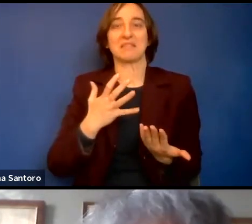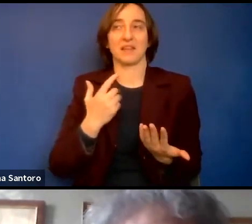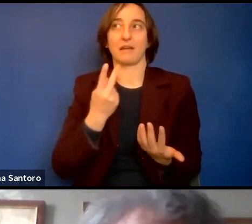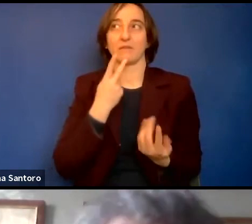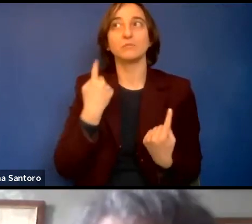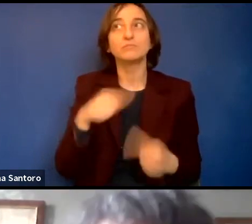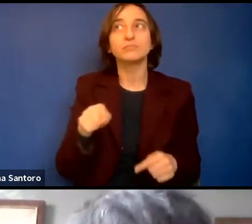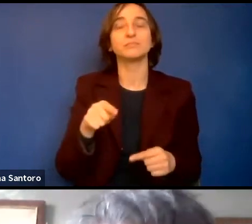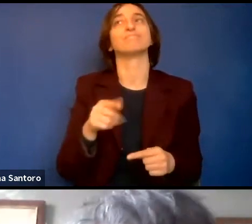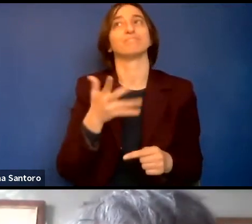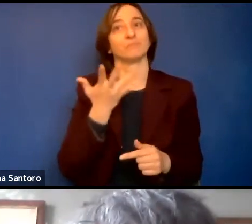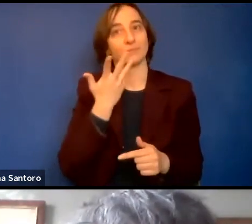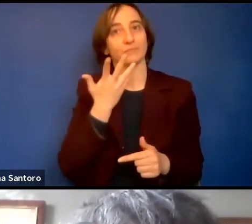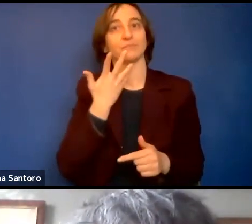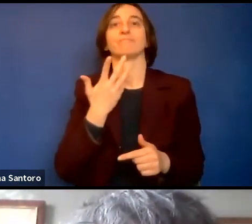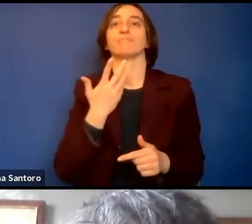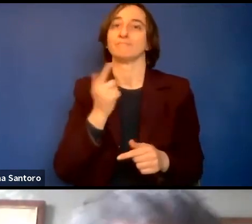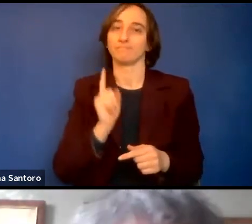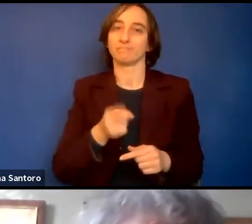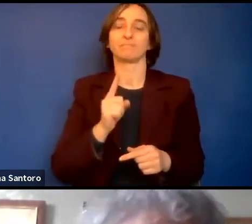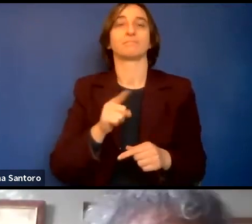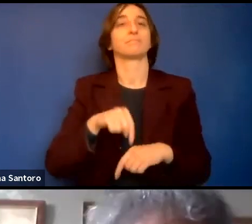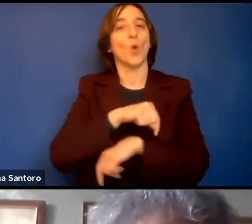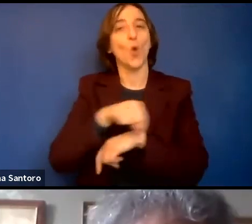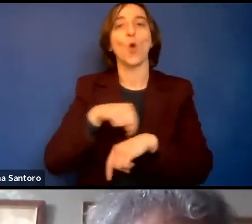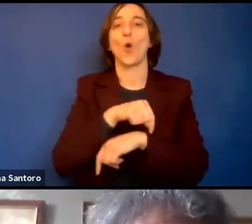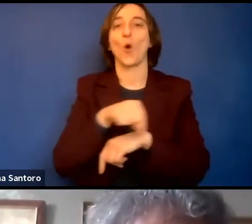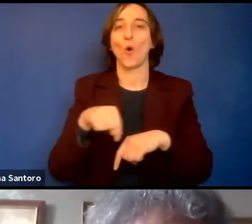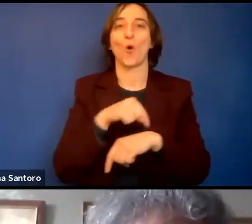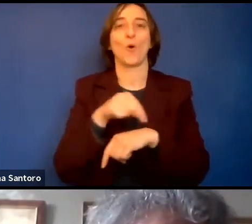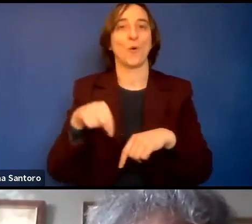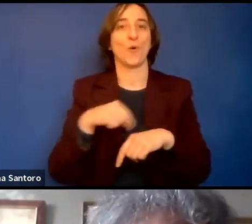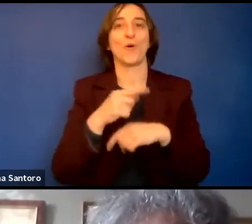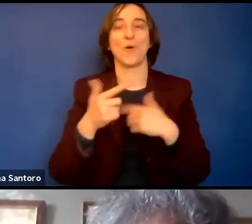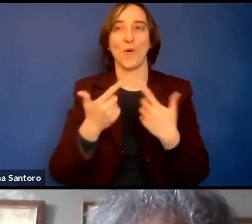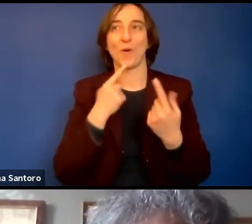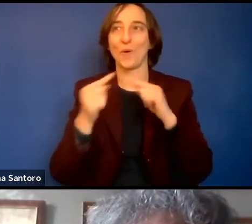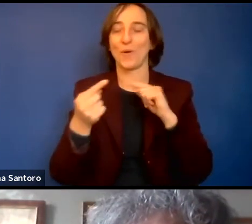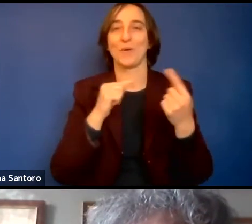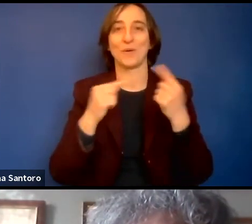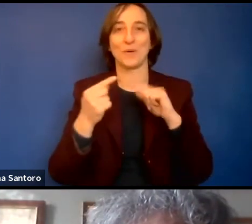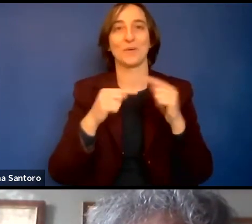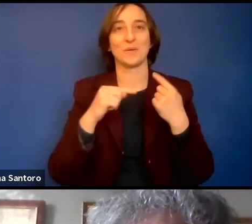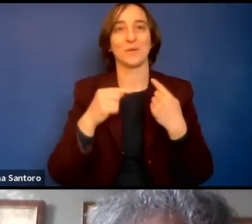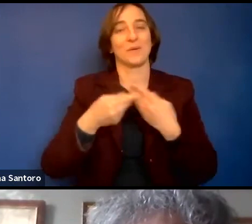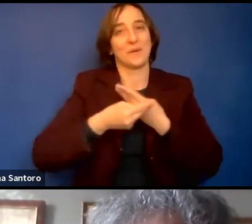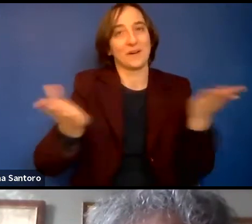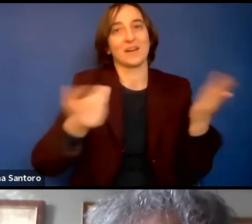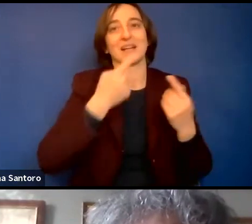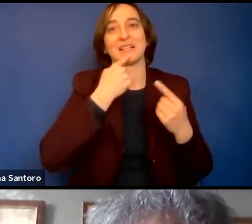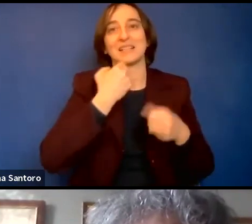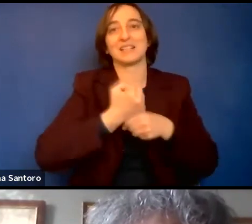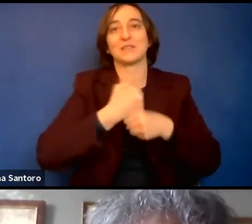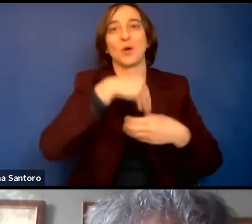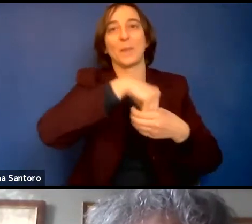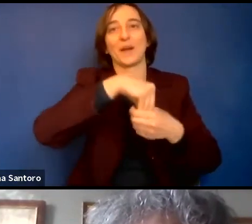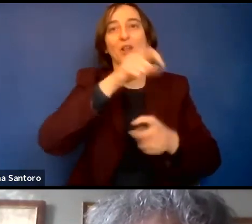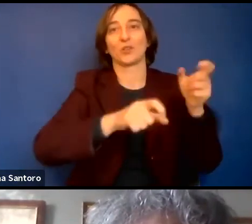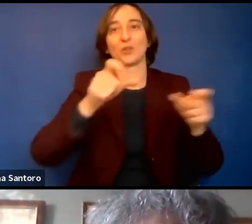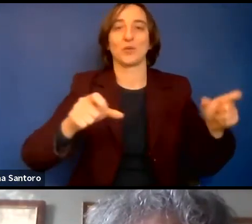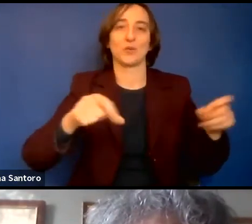questo tema, proprio condiviso con i nostri operatori museali e gli operatori culturali in